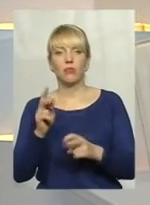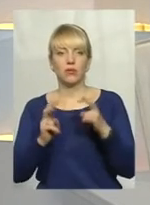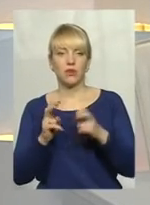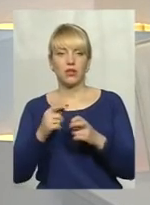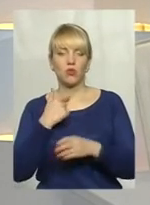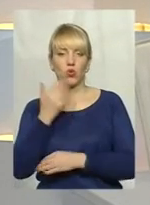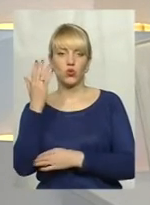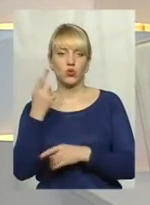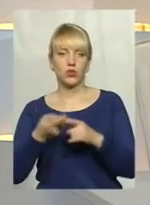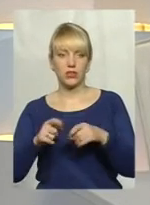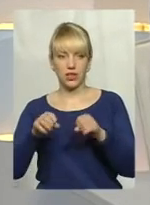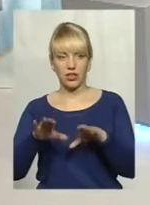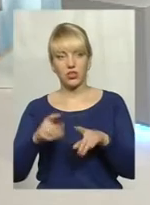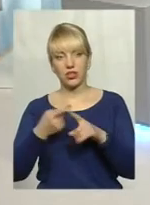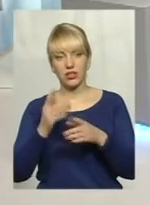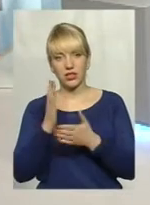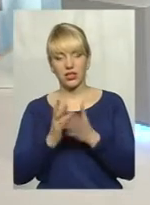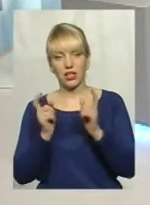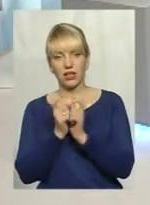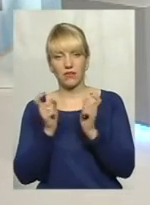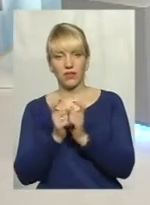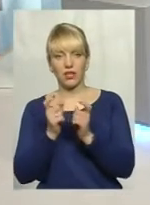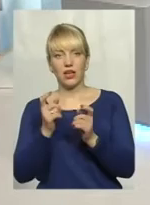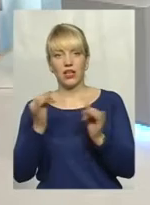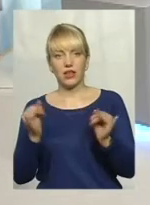це рішення. Це є конфлікт інтересів чи ні?